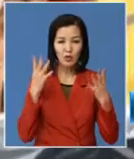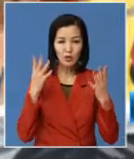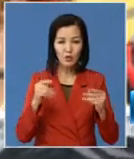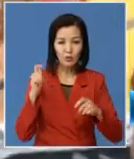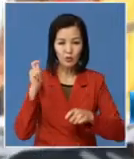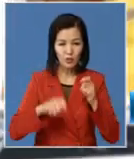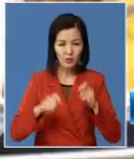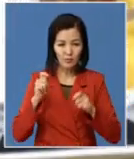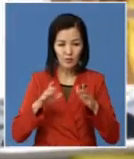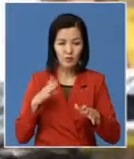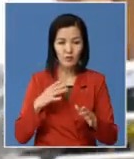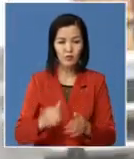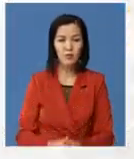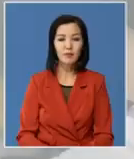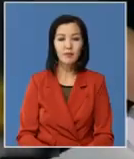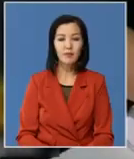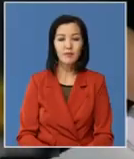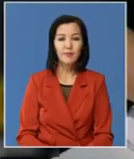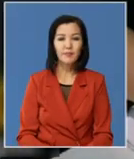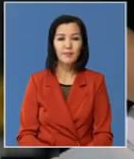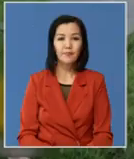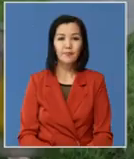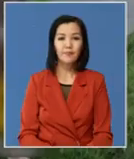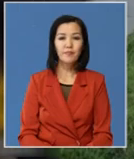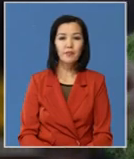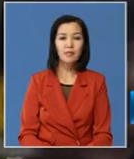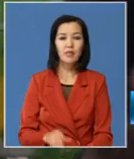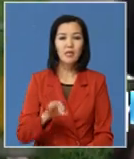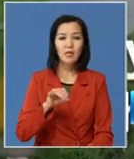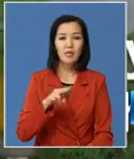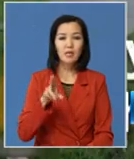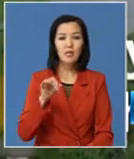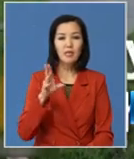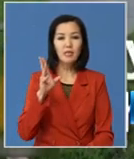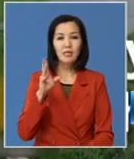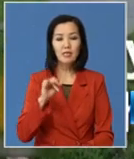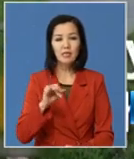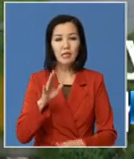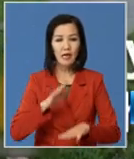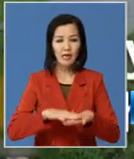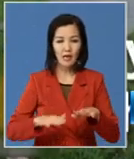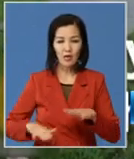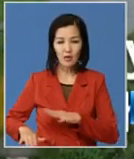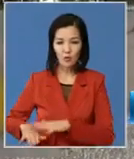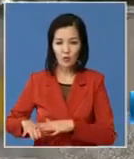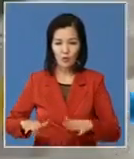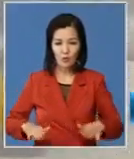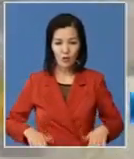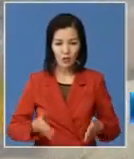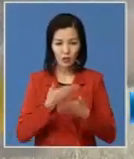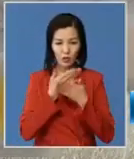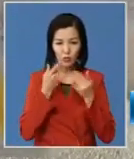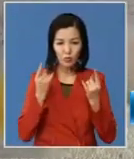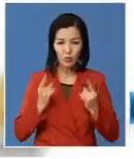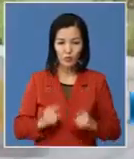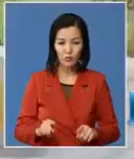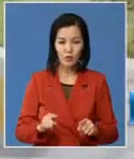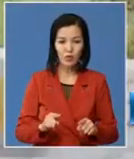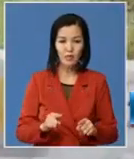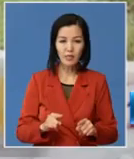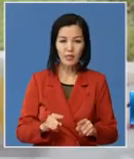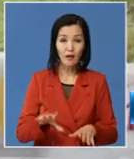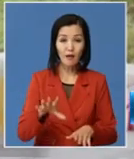ертең ауруханаға апарып қойып, операция жасаса не болады? Ақпарат саласының үздігін ашындырған бұл дүние өзі еңбек еткен жылдары мүлдем